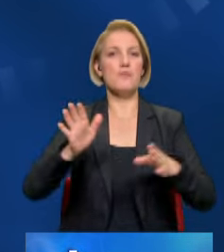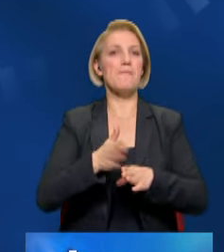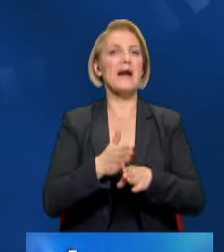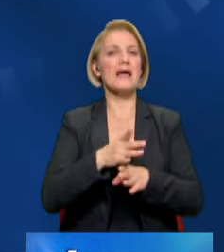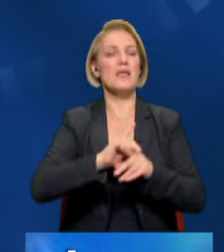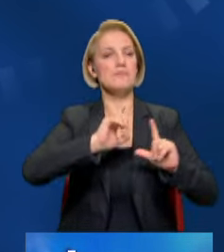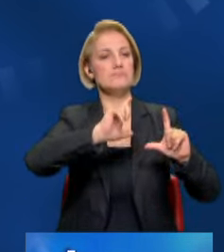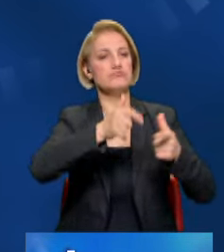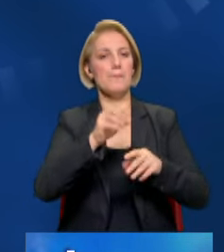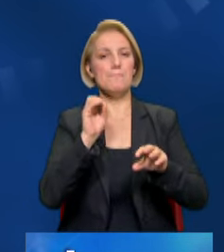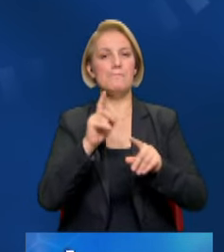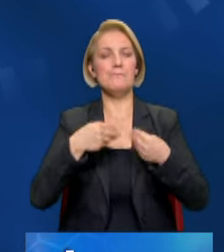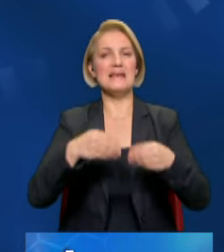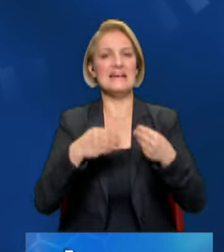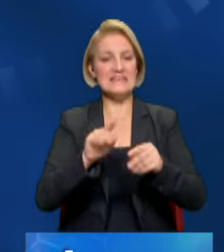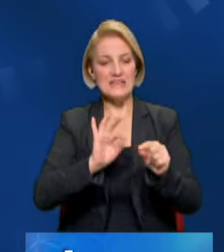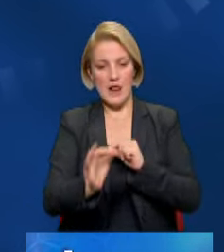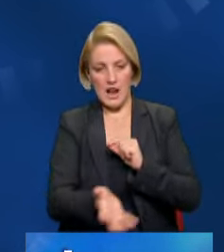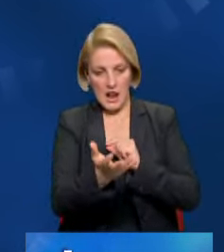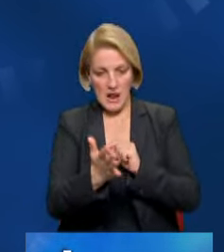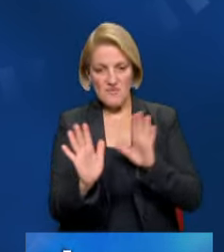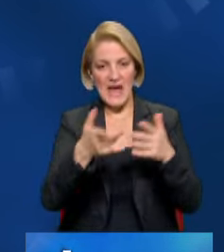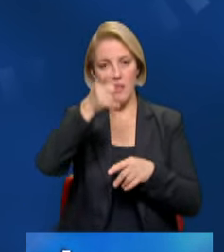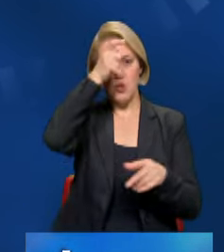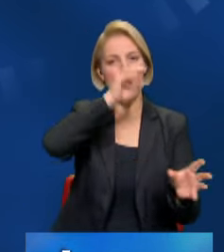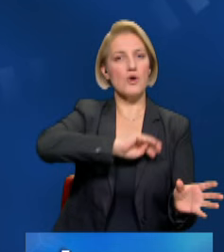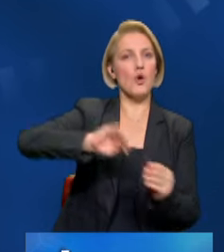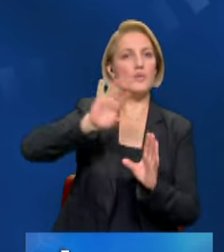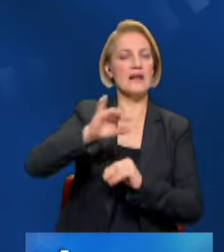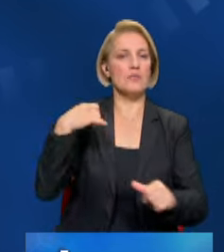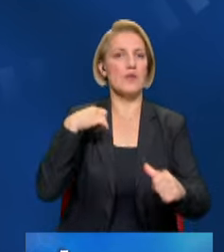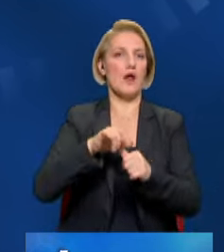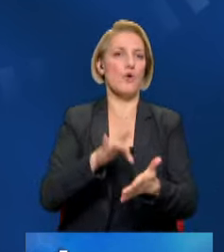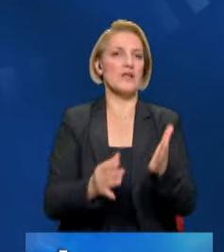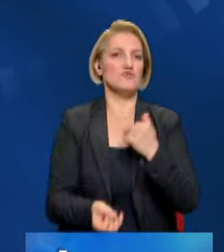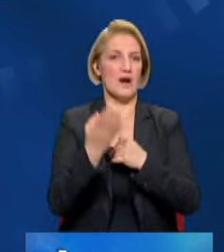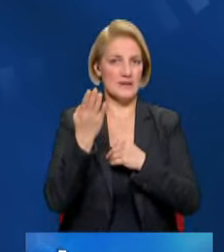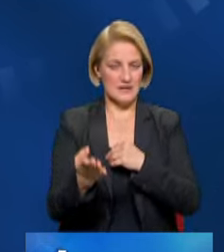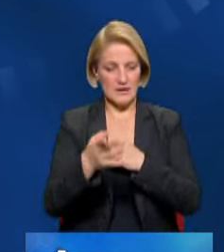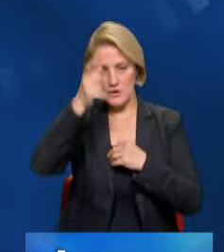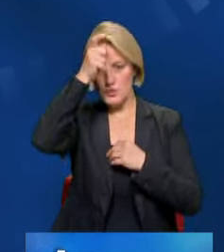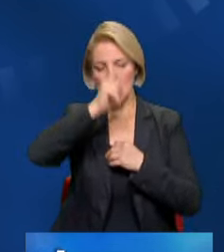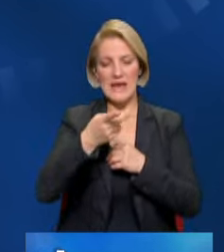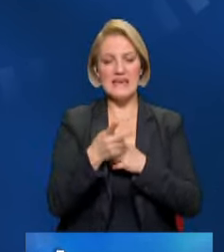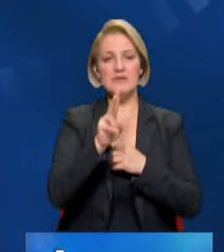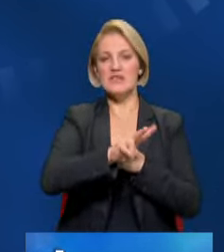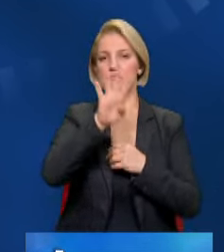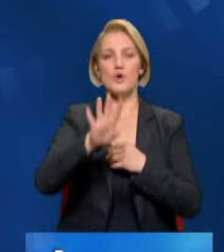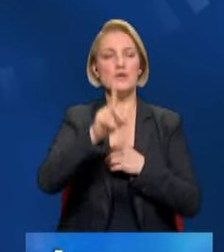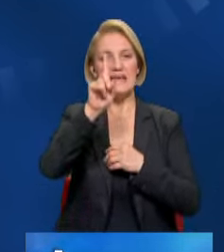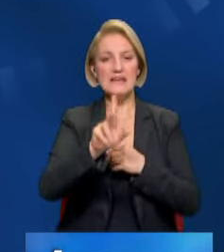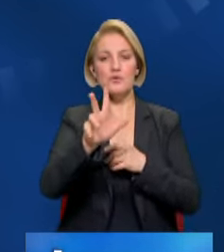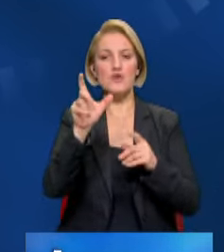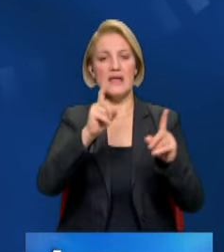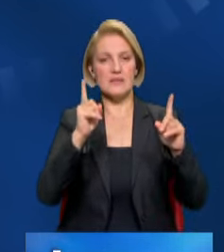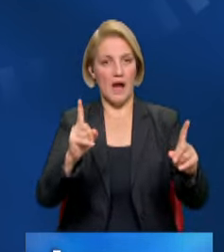süpermarketlerde toplanan plastik çöpün ya yakıldığını ya da Türkiye'ye gönderildiğini bir kez daha ortaya koydu. Türkiye 2024'ün ilk 3